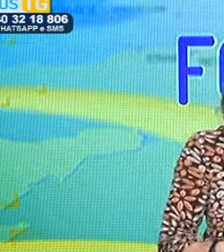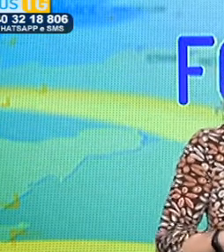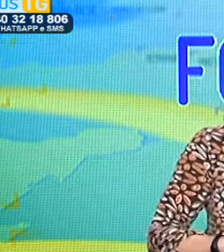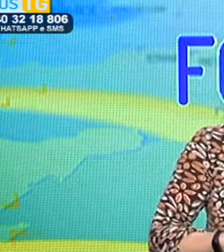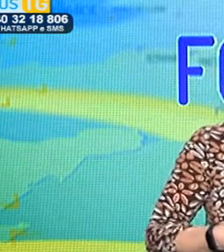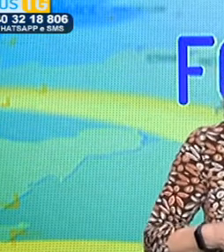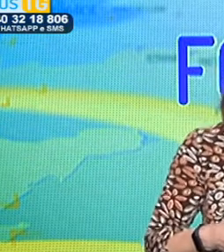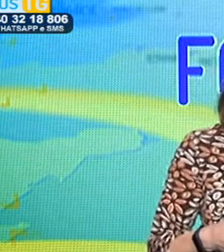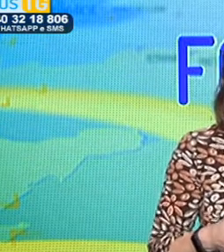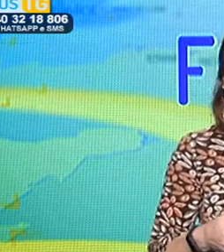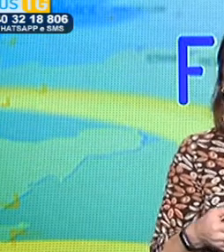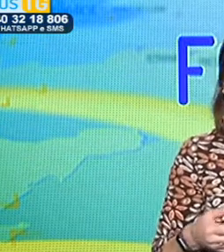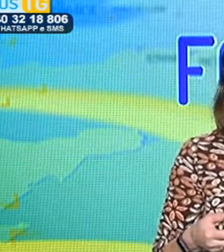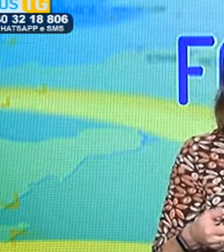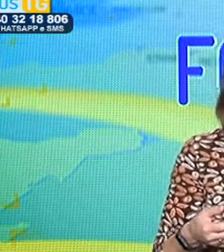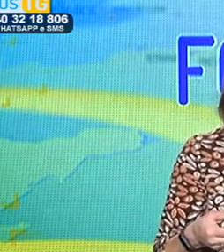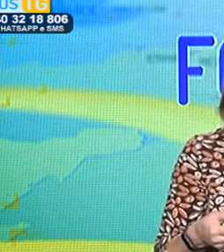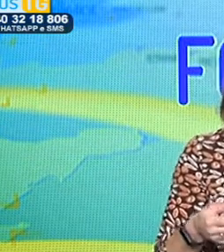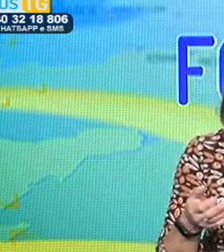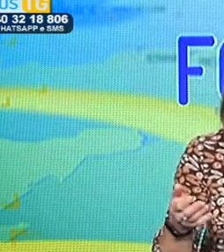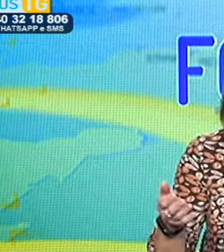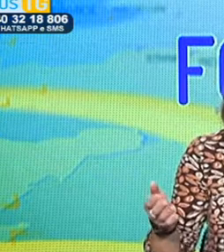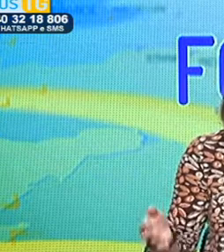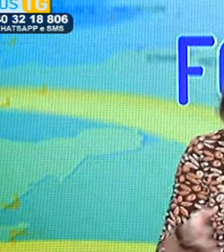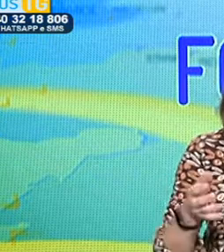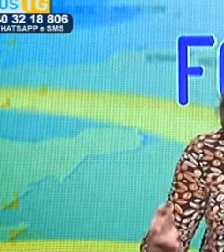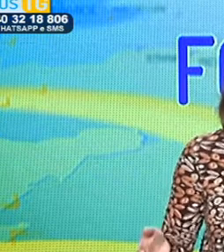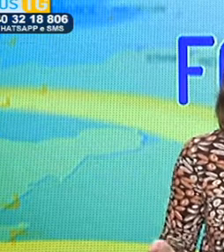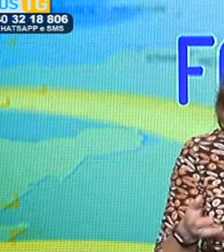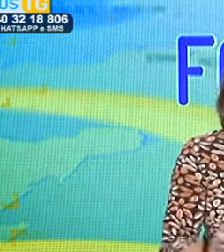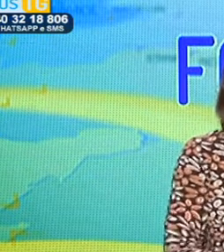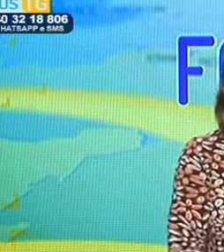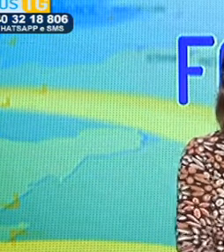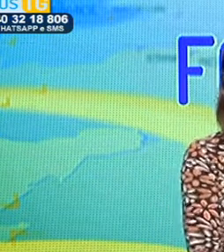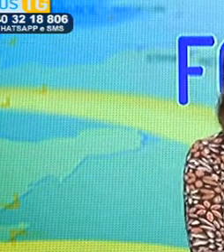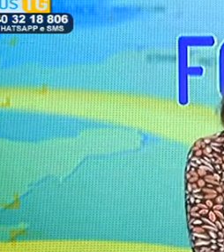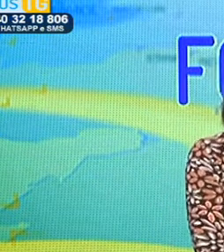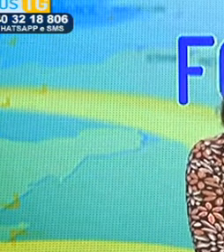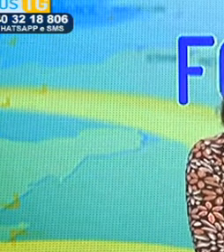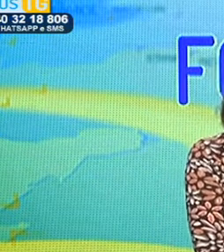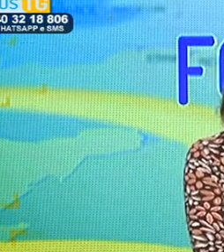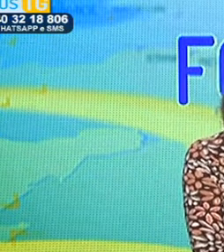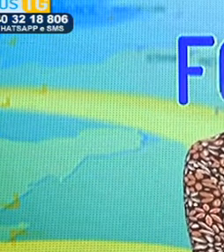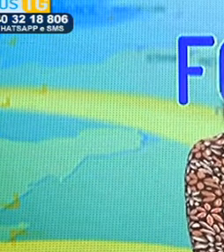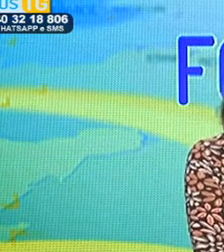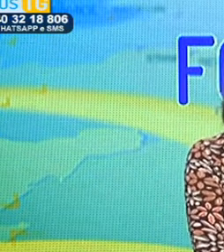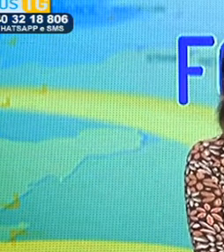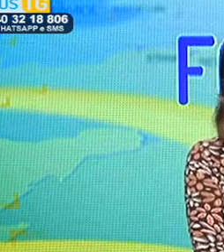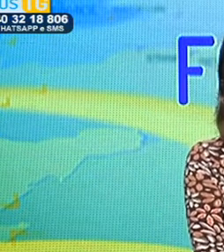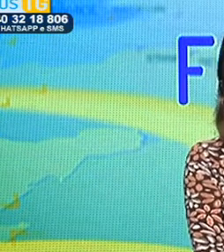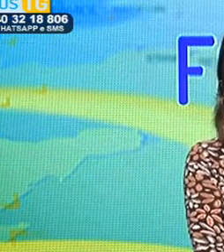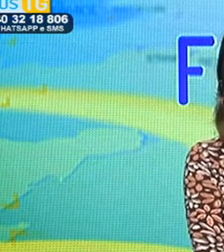essi potrebbero essere i classici residenti all'estero, ma non è ancora confermato. Allora sentiamo com'è la situazione